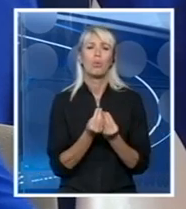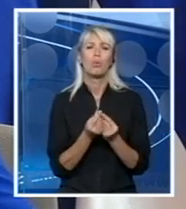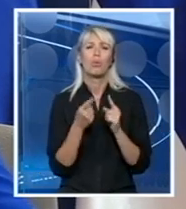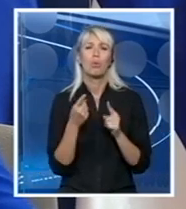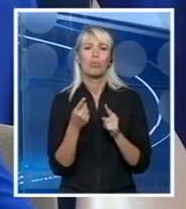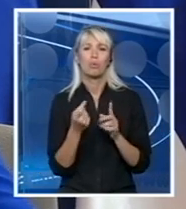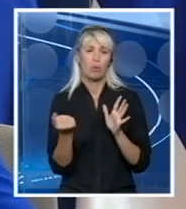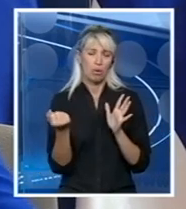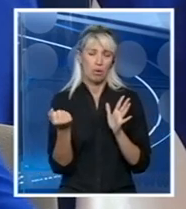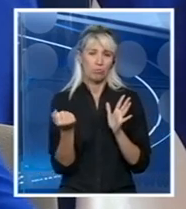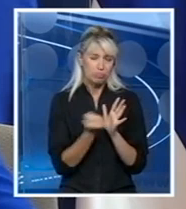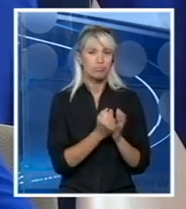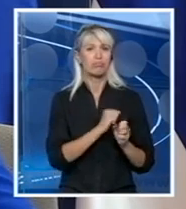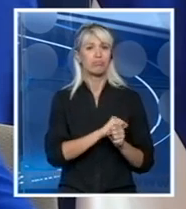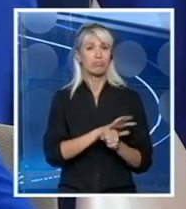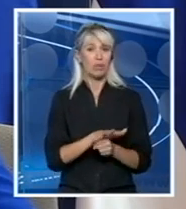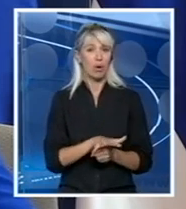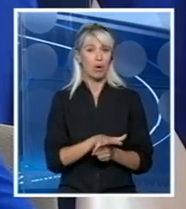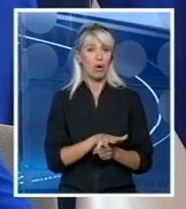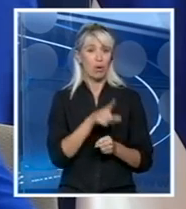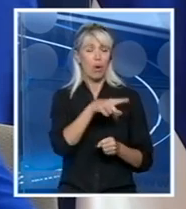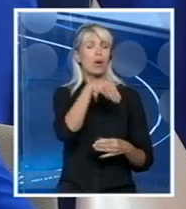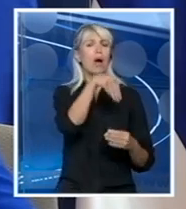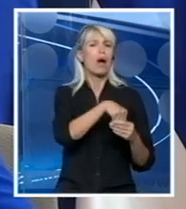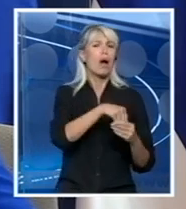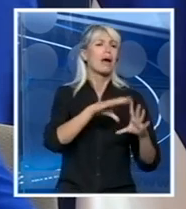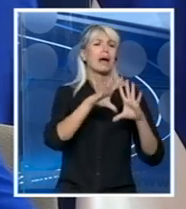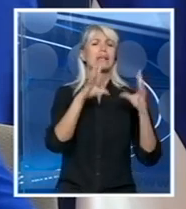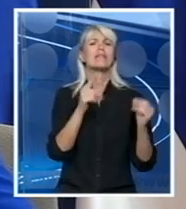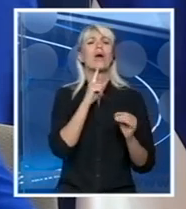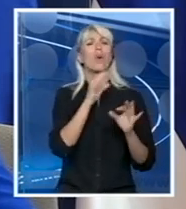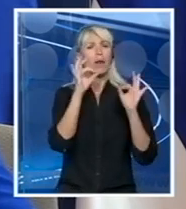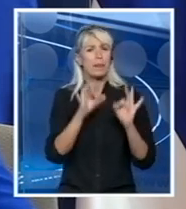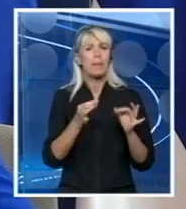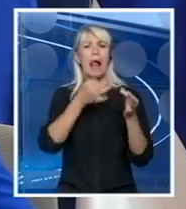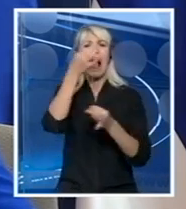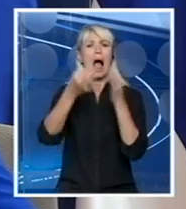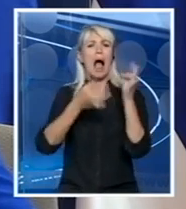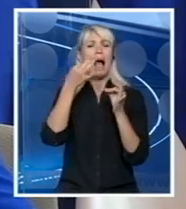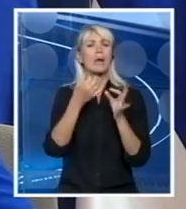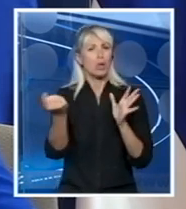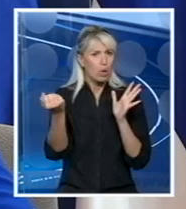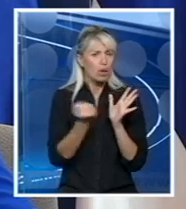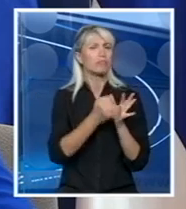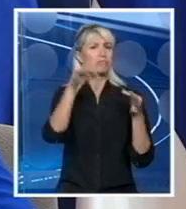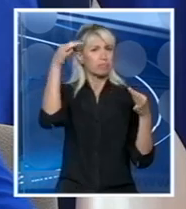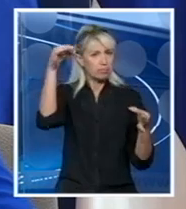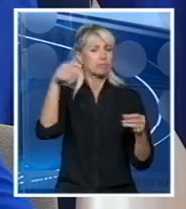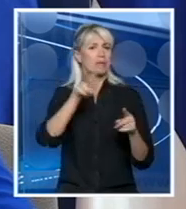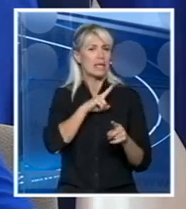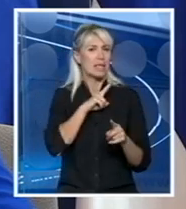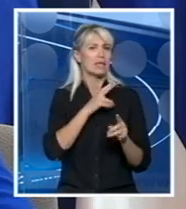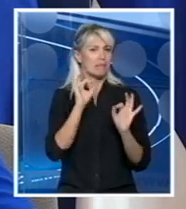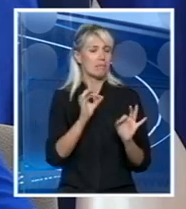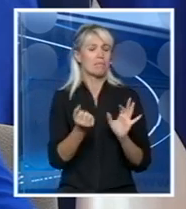slučajeva koji uključuje sve laboratorijski potvrđene slučajeve u ovom momentu, uključujući one koje